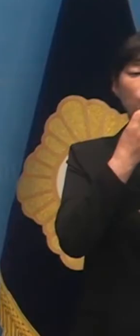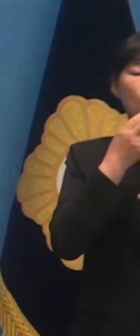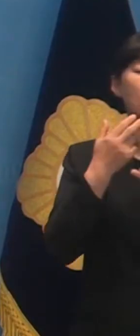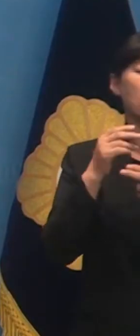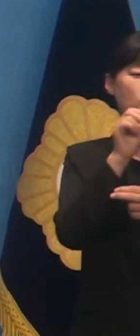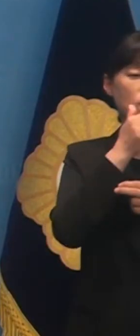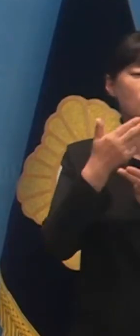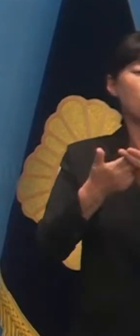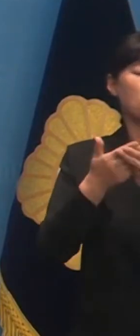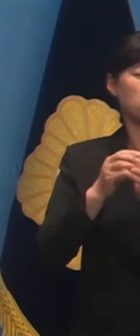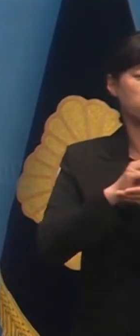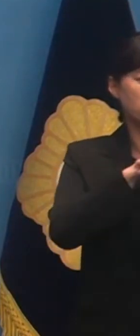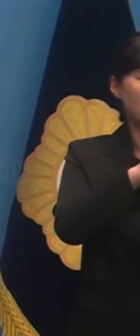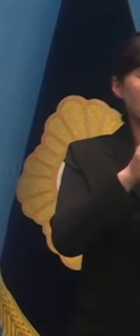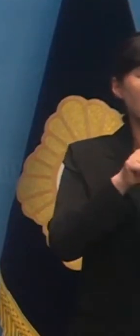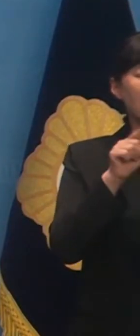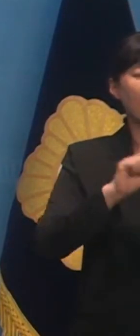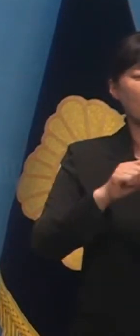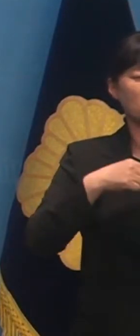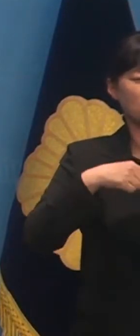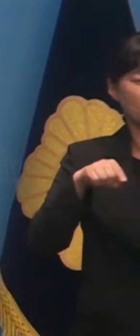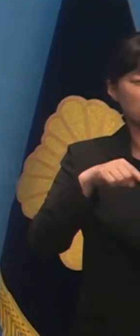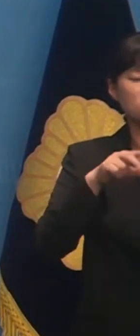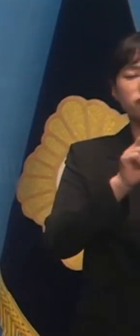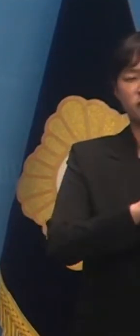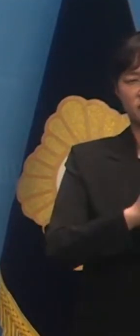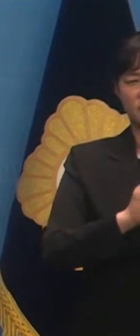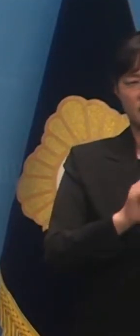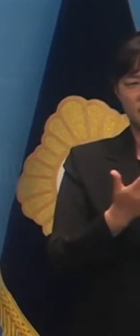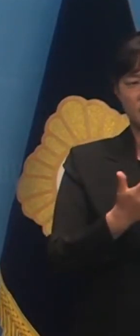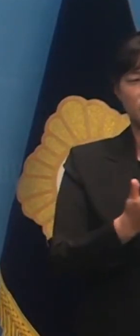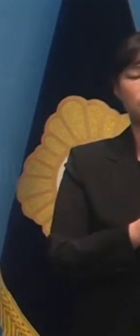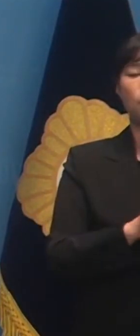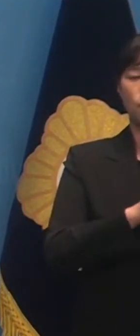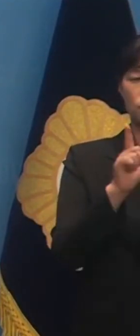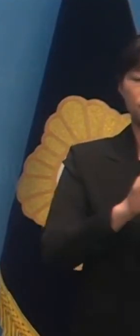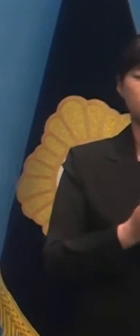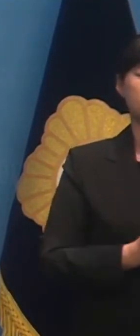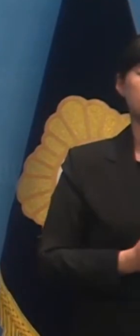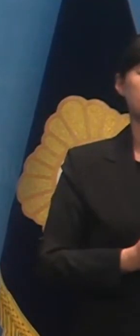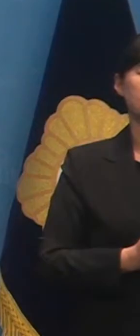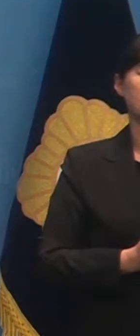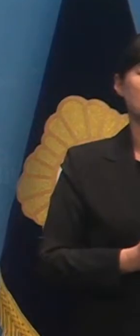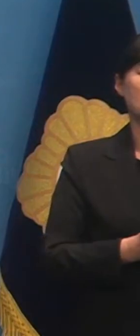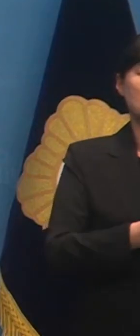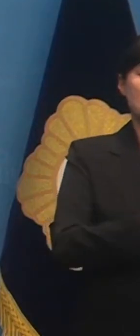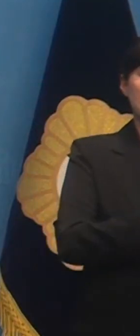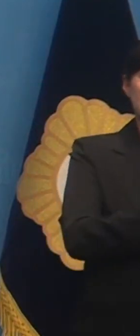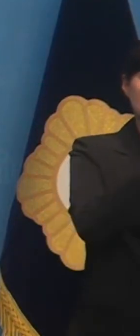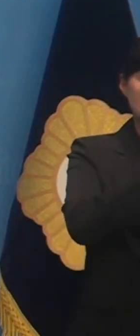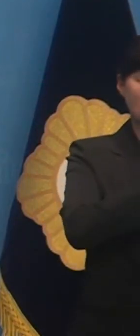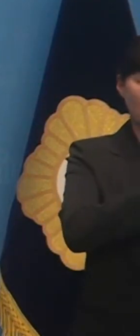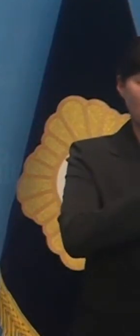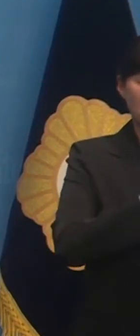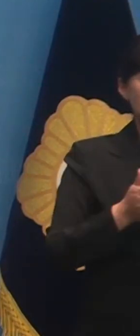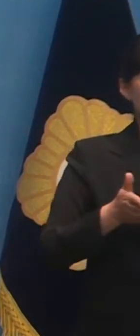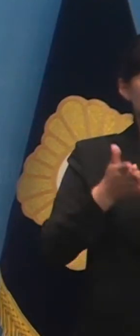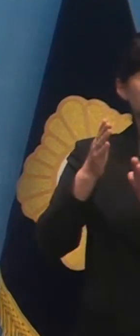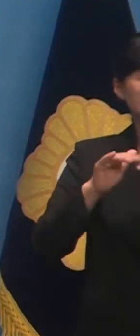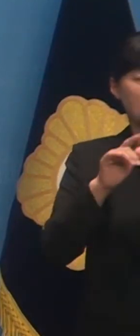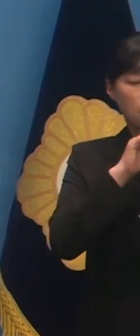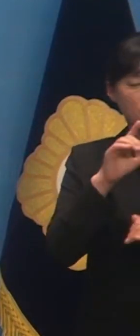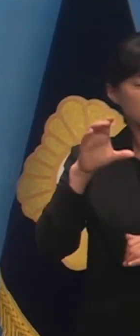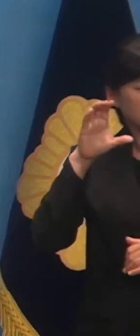것은 이 사안이 단순한 정치적인 논쟁이 아님을 보여줍니다. 시의원은 시민의 목소리를